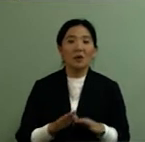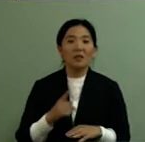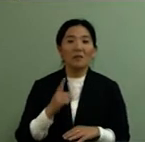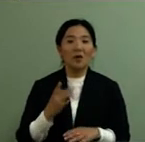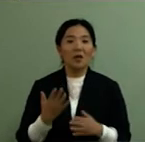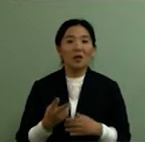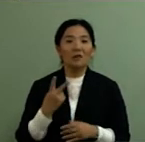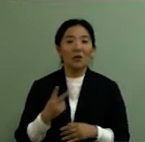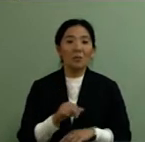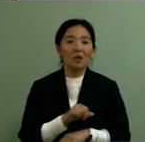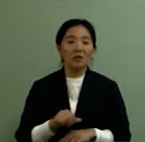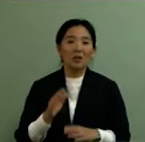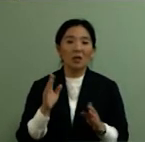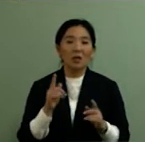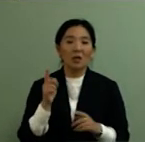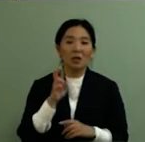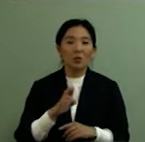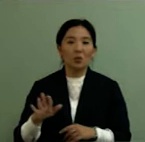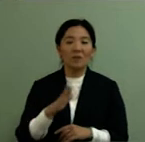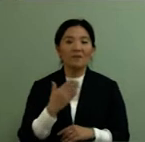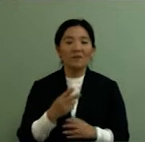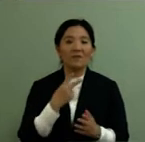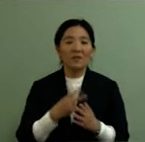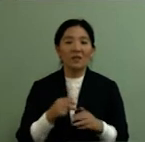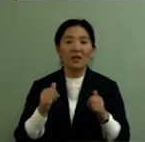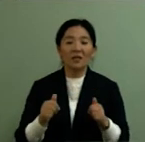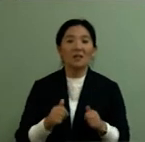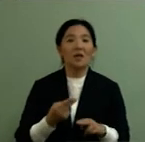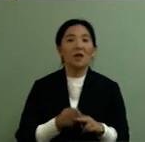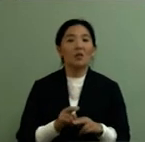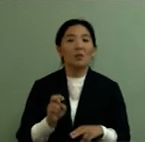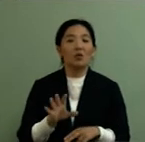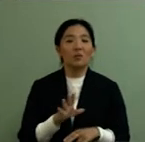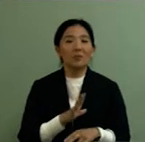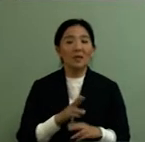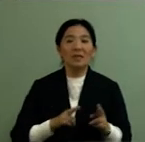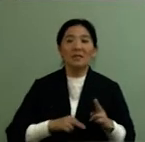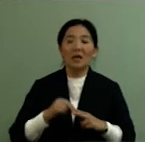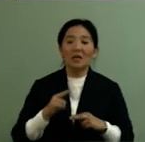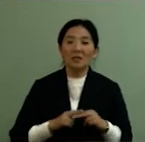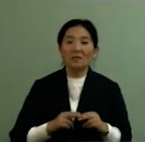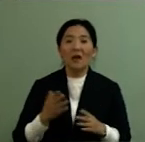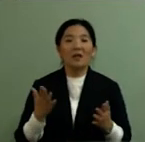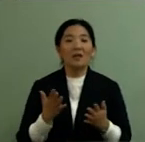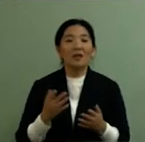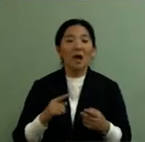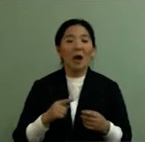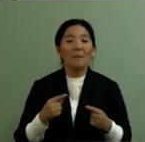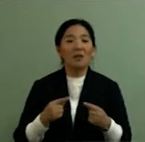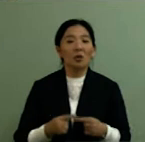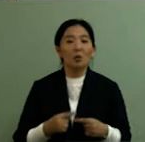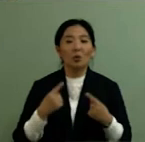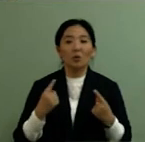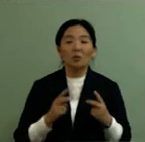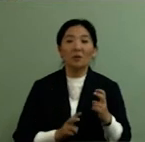или двух пограничных государств. Как вы видите, ребят, на картинках, это может быть строительство каких-то определенных